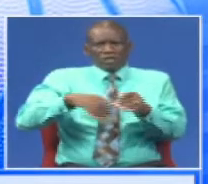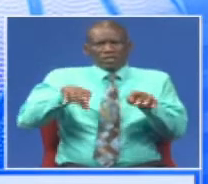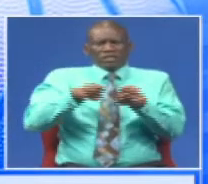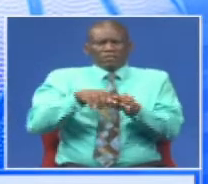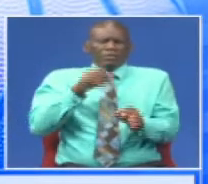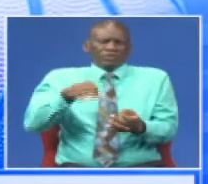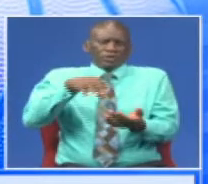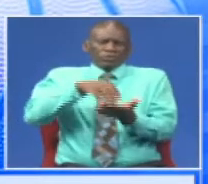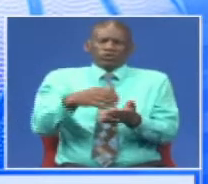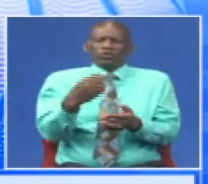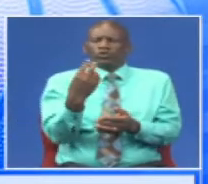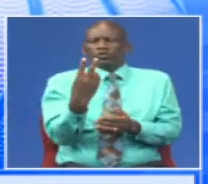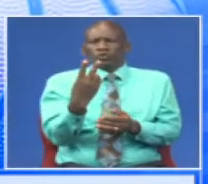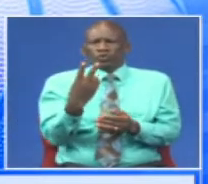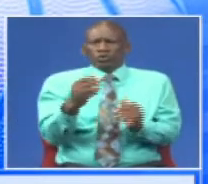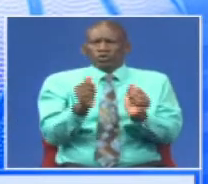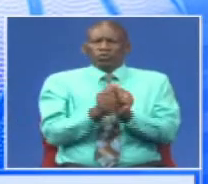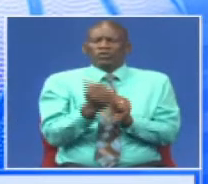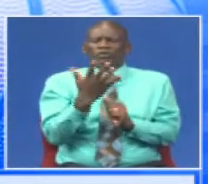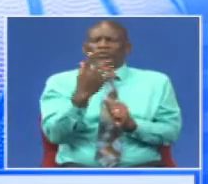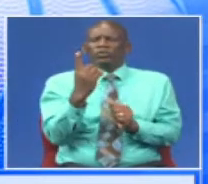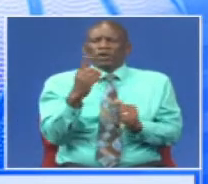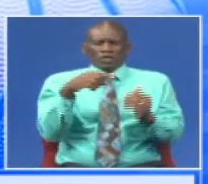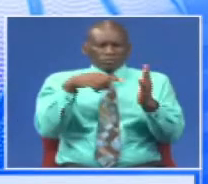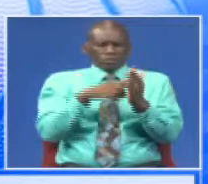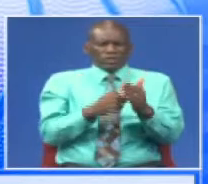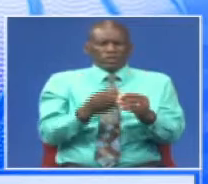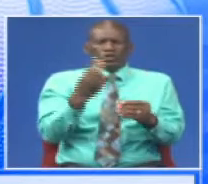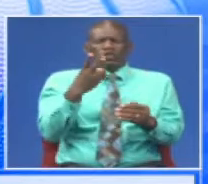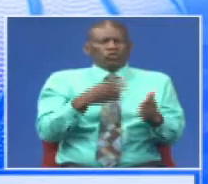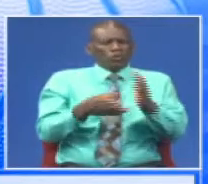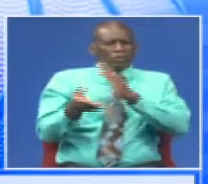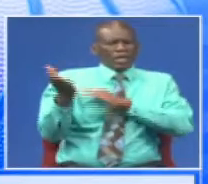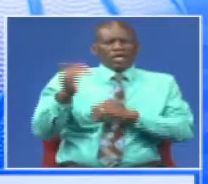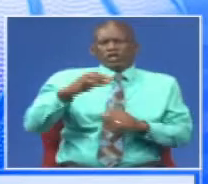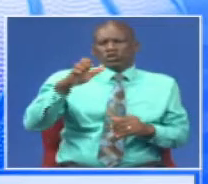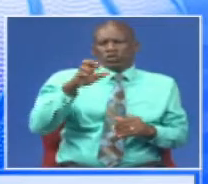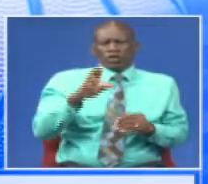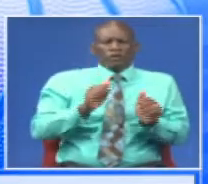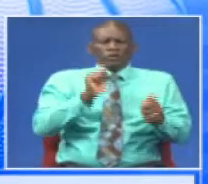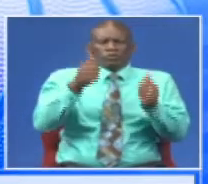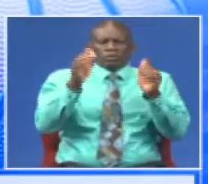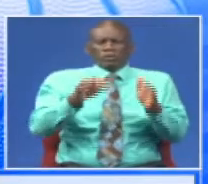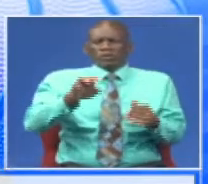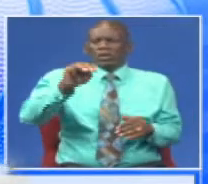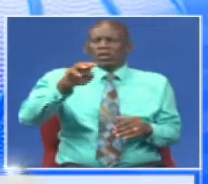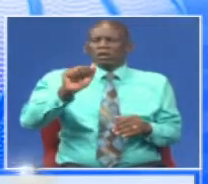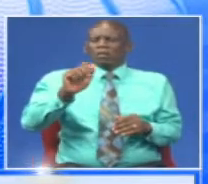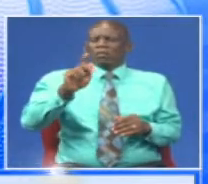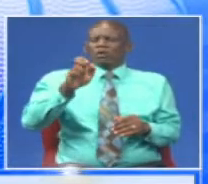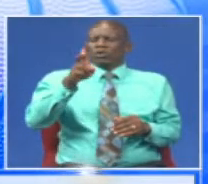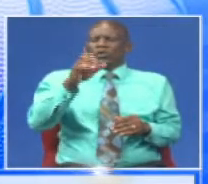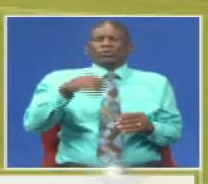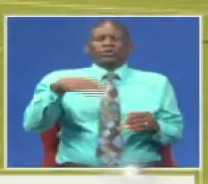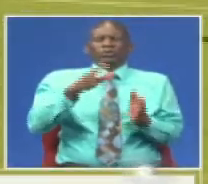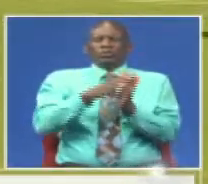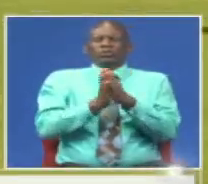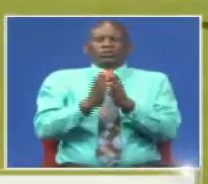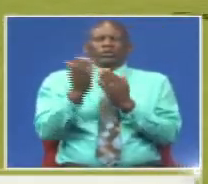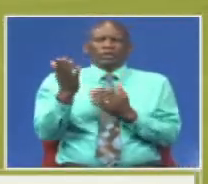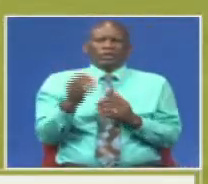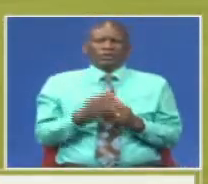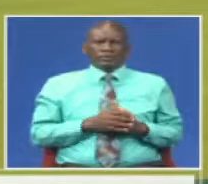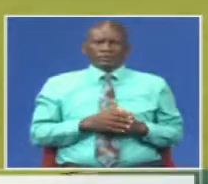ya pili kwenye msimamo na alama 51 mbili nyuma ya vinara Gor Mahia. Mwanaspoti wetu Yosha Makori anaarifu zaidi.